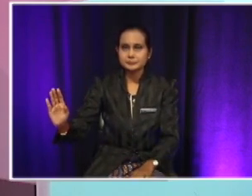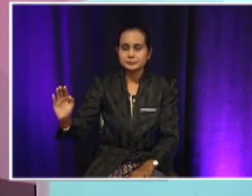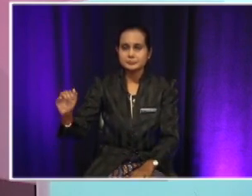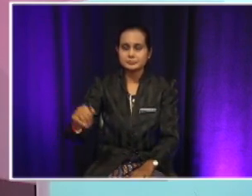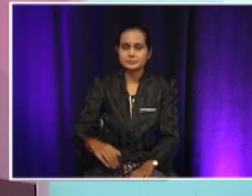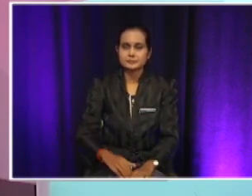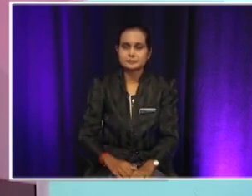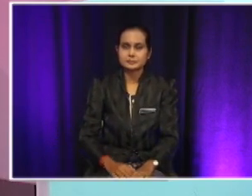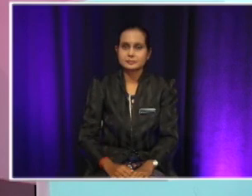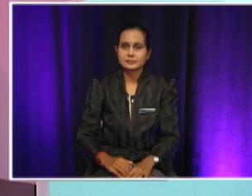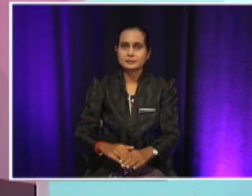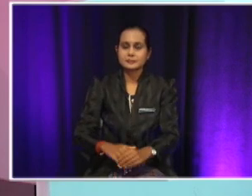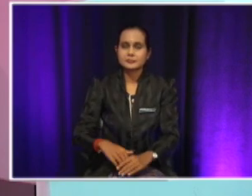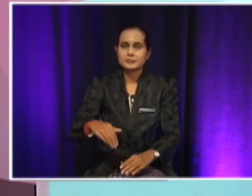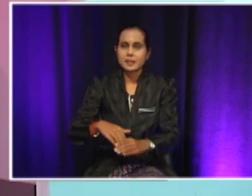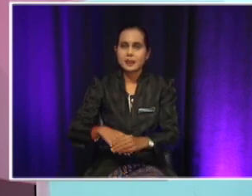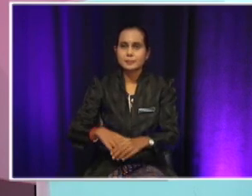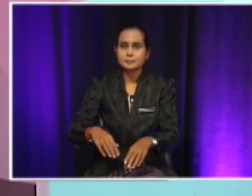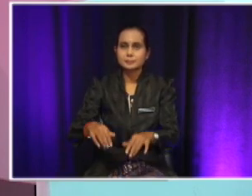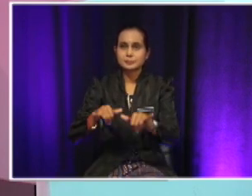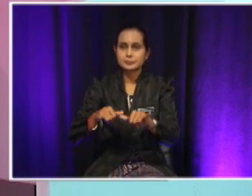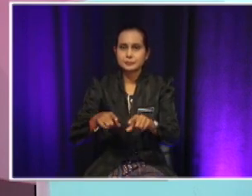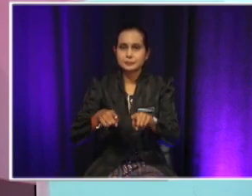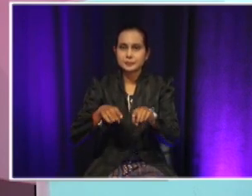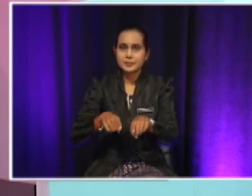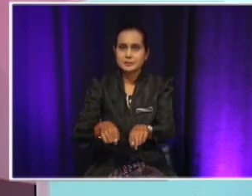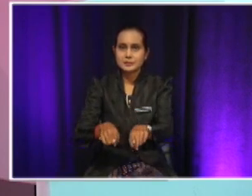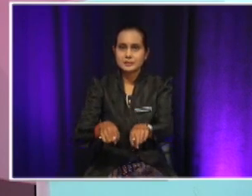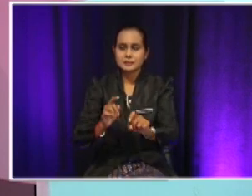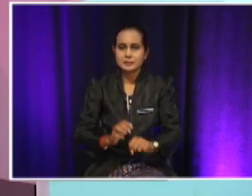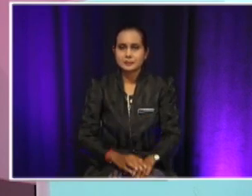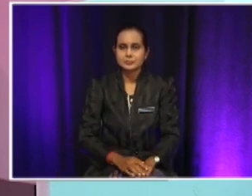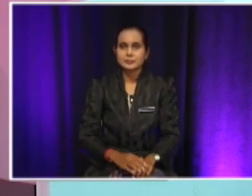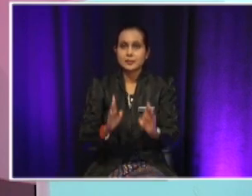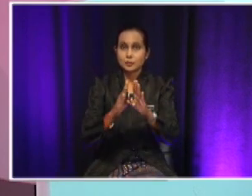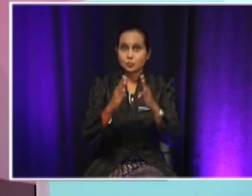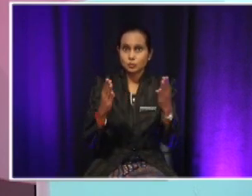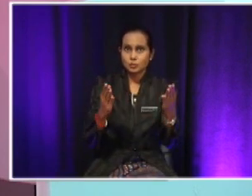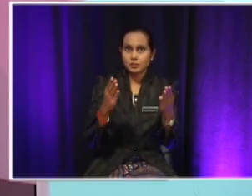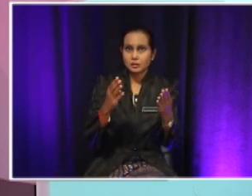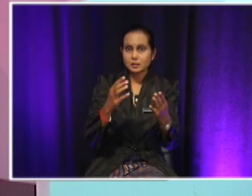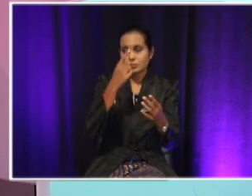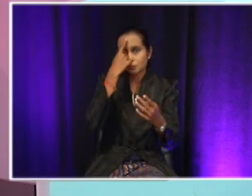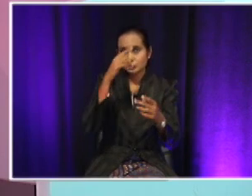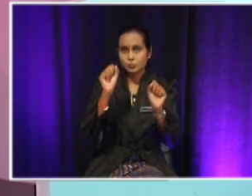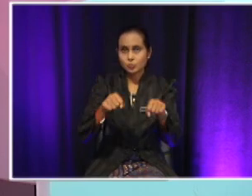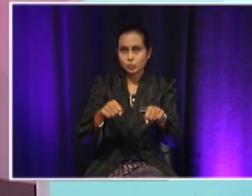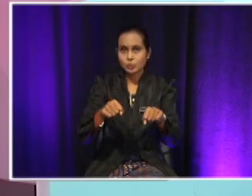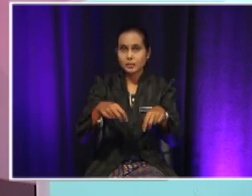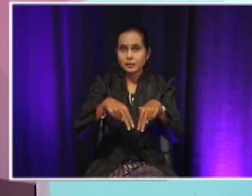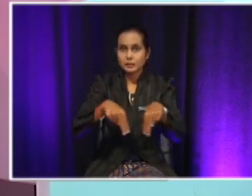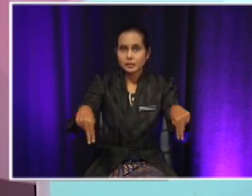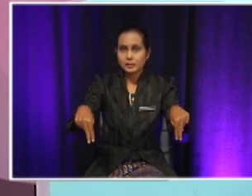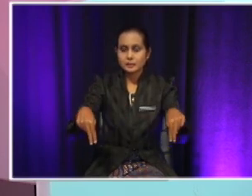siri. Lita siri. Dan ini kita bukakan sini, maksudnya kita buka untuk membolehkan kita mengukur. Dan yang ini kita terus saja